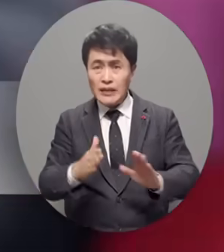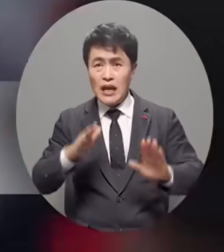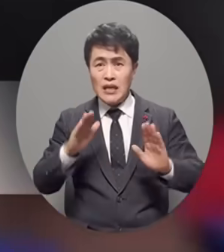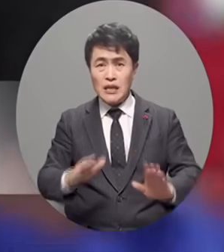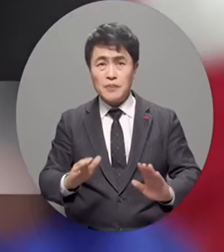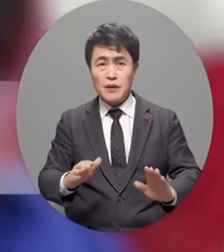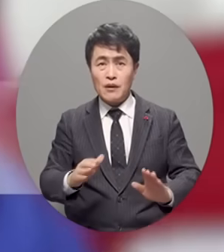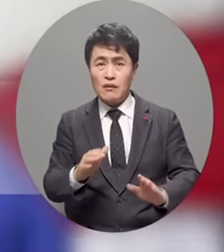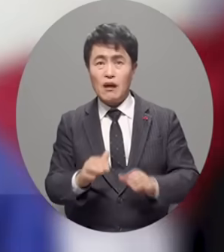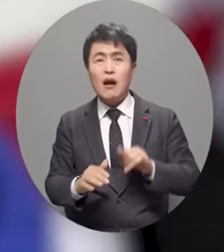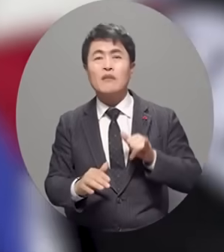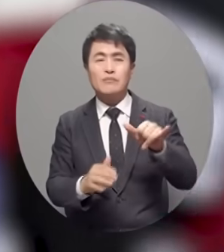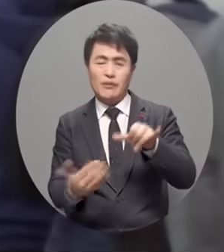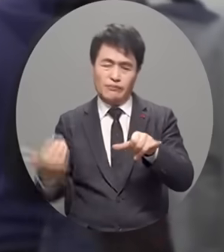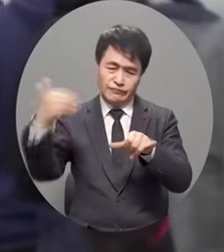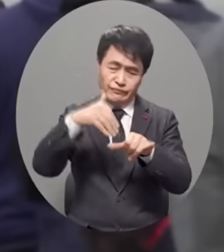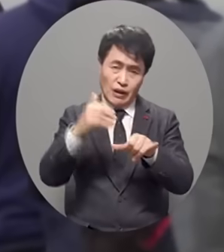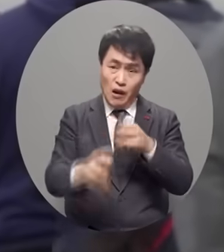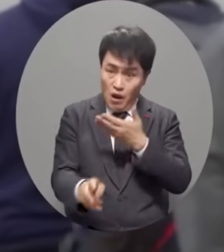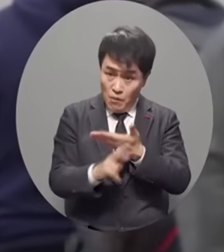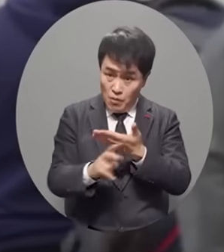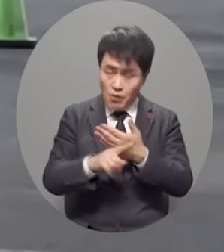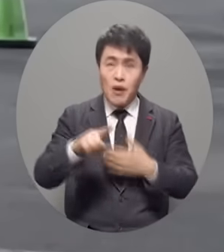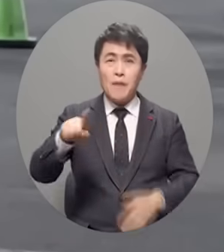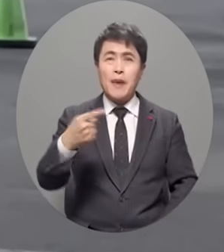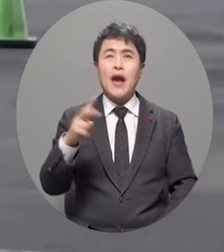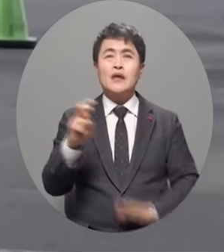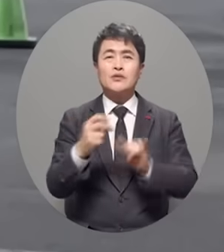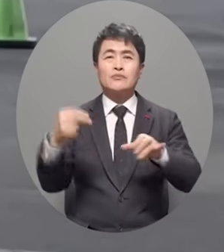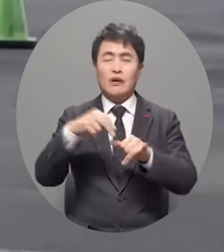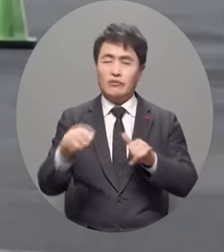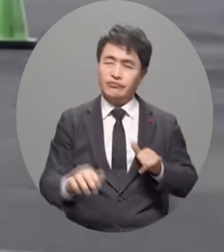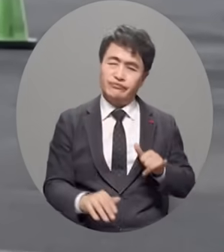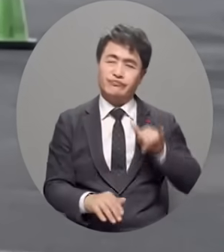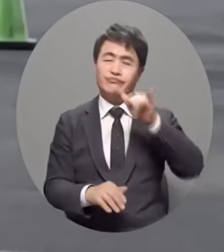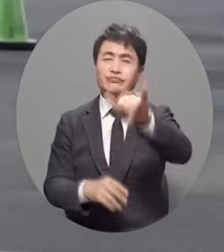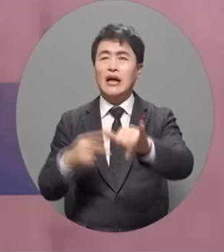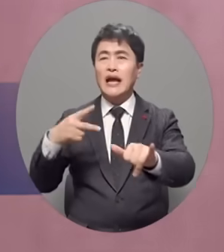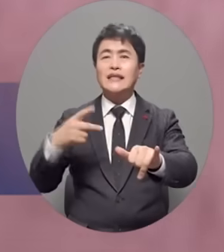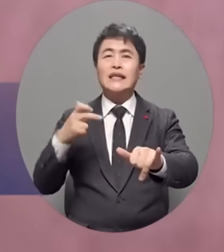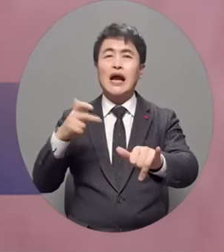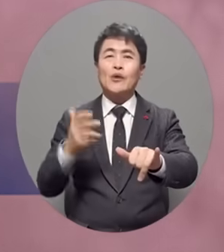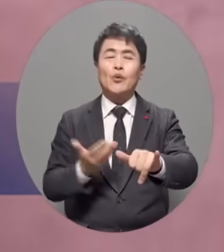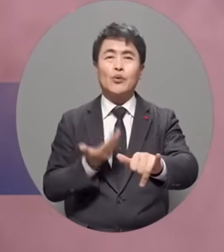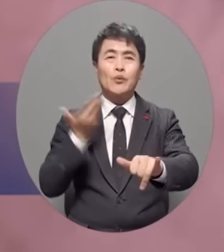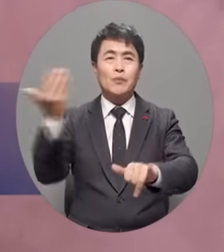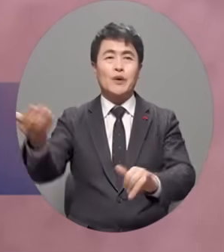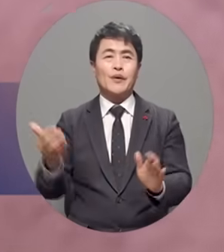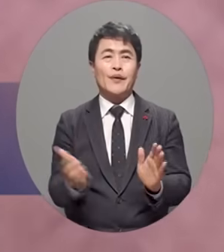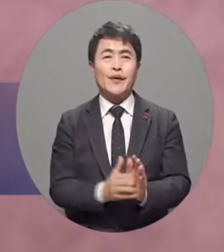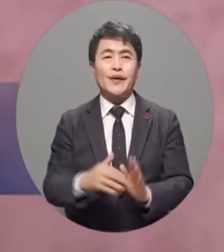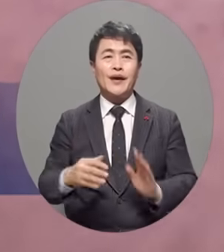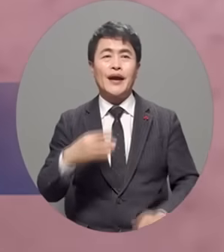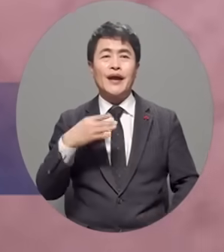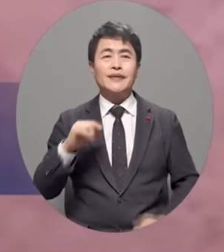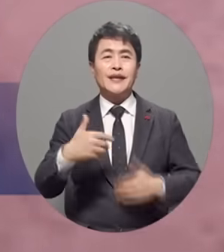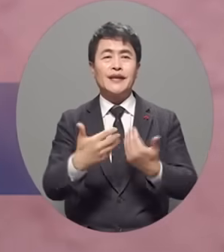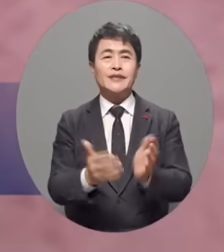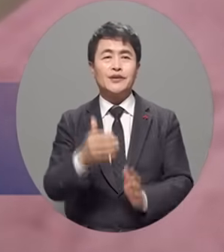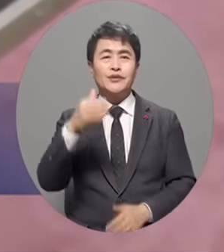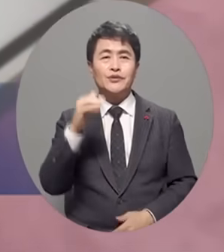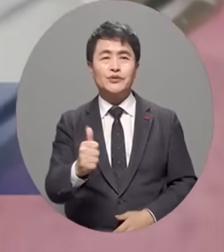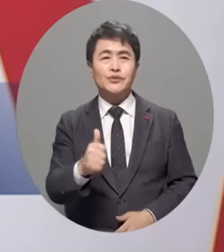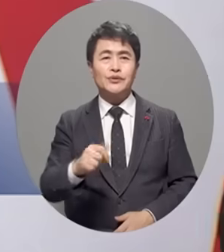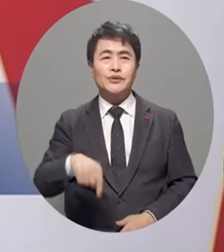아예 비행기를 동원해 불법 이민자 120명을 시카고로 보내버렸습니다. The governor of Texas needs to take a look